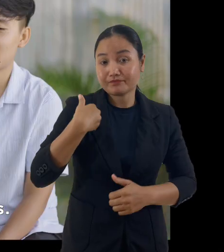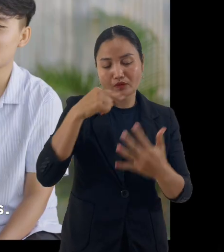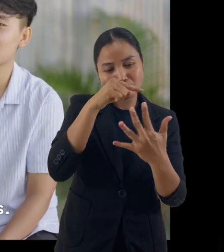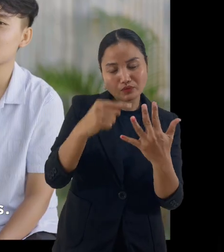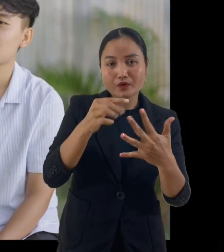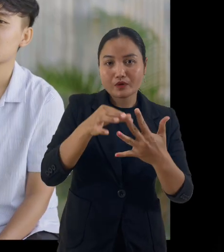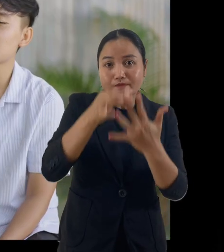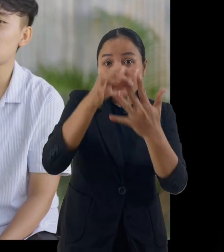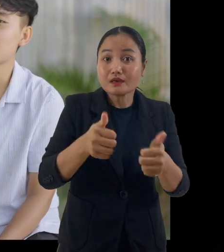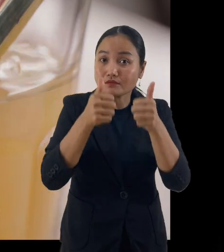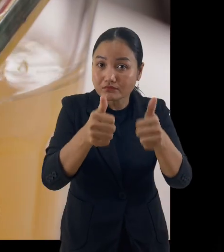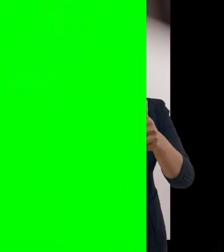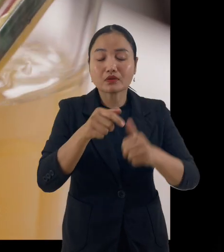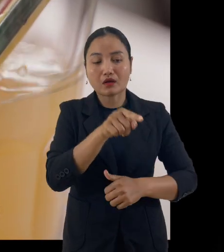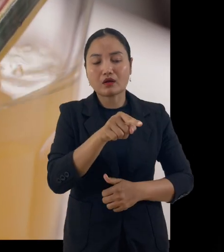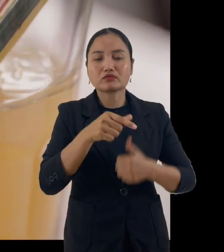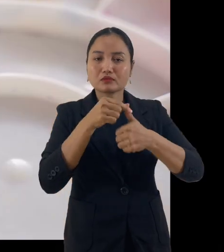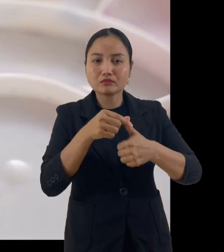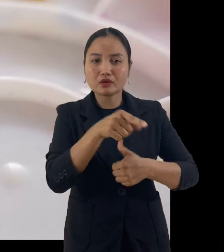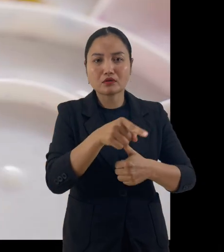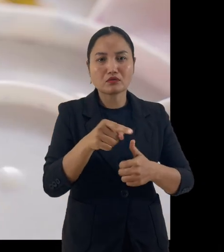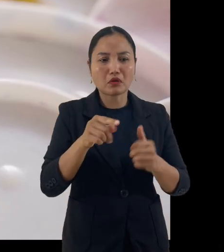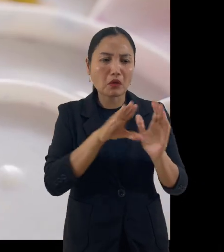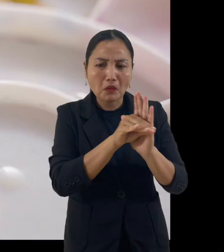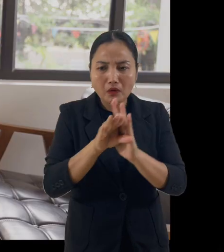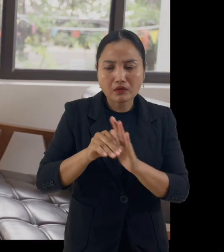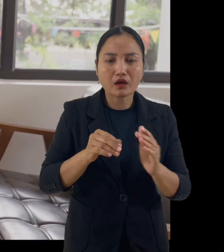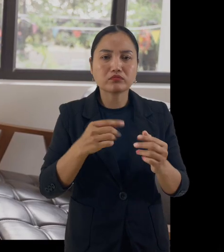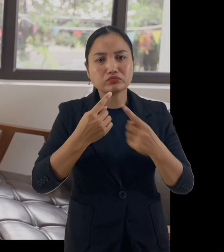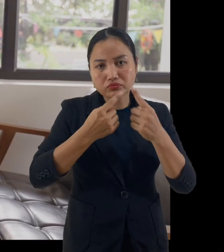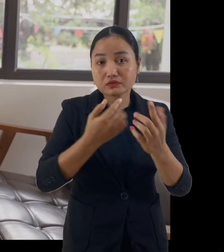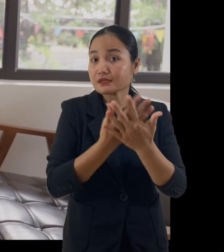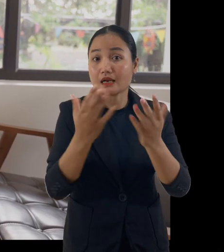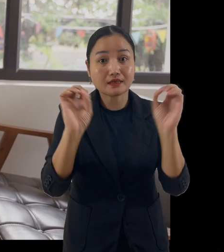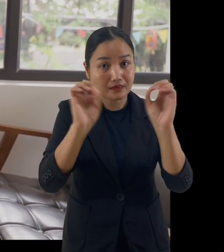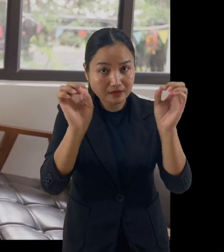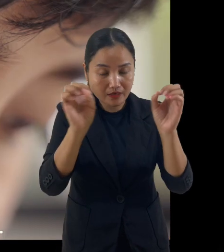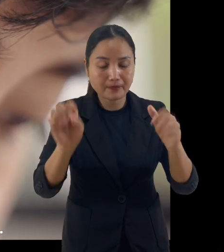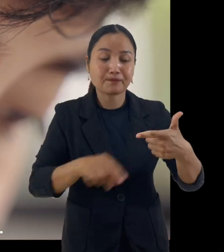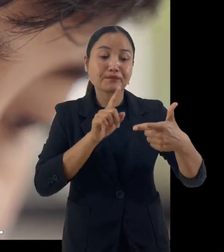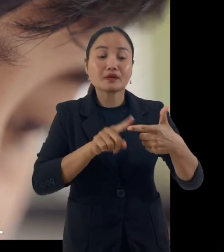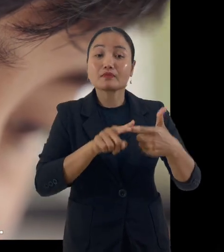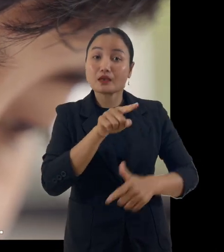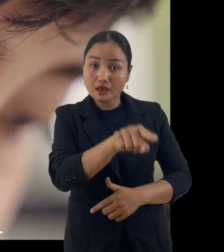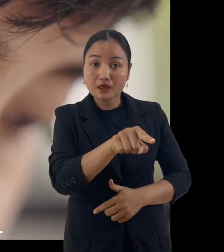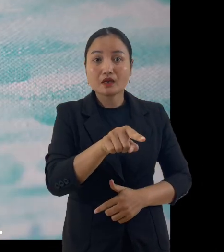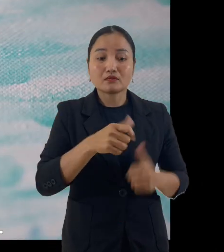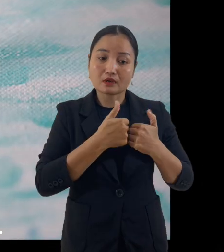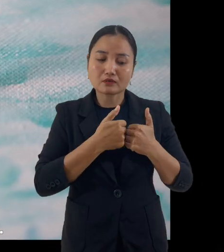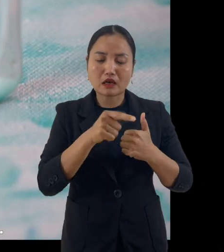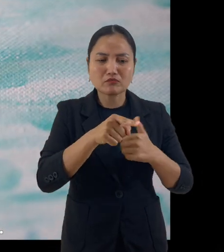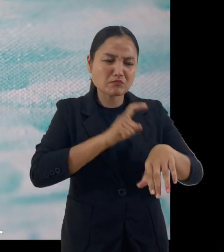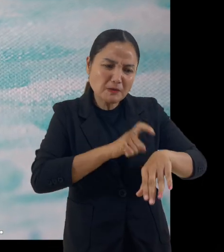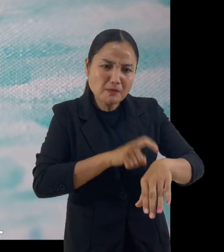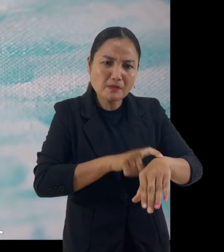សេសច្រើនទី1គាត់ជាមនុស្សម្នាក់ដែលអត់ញញៃច្រើនហើយទី2គាត់ជាមនុស្សម្នាក់